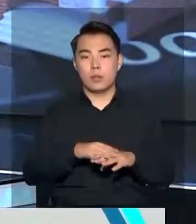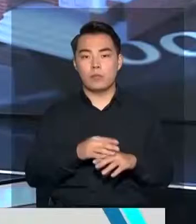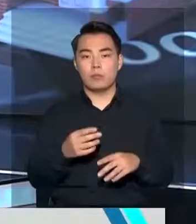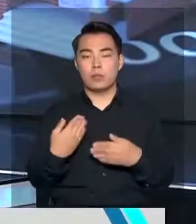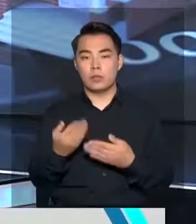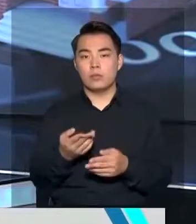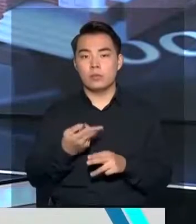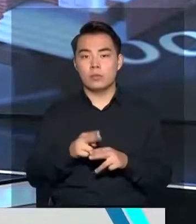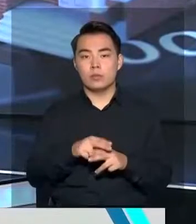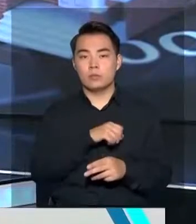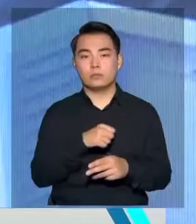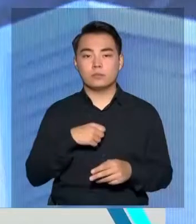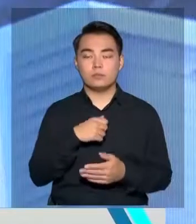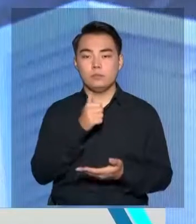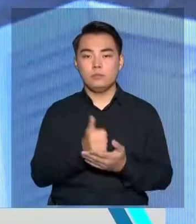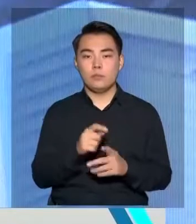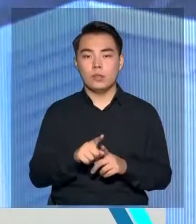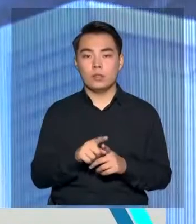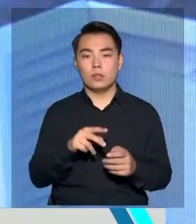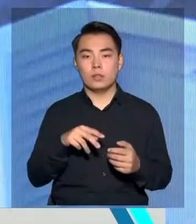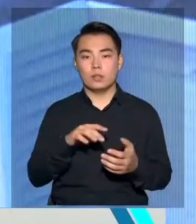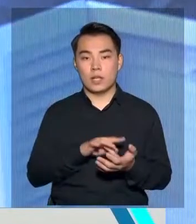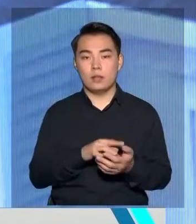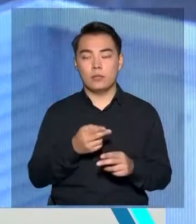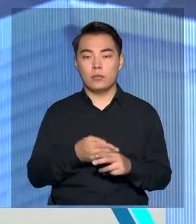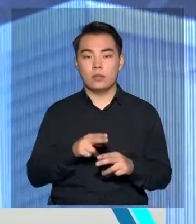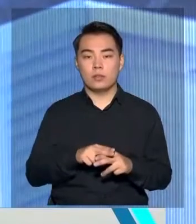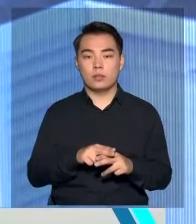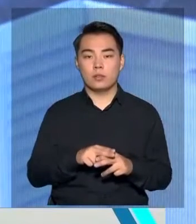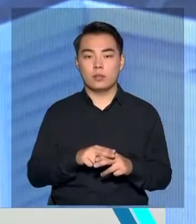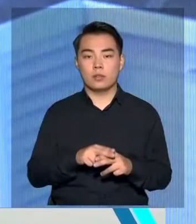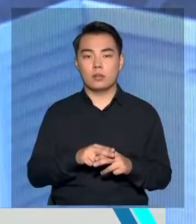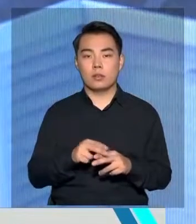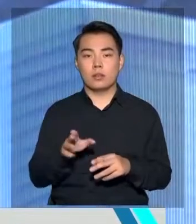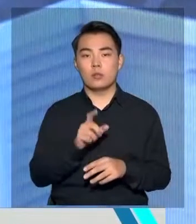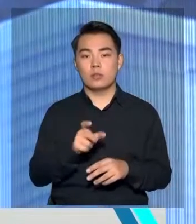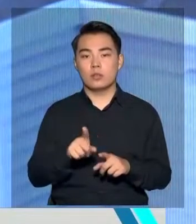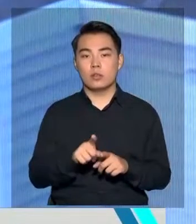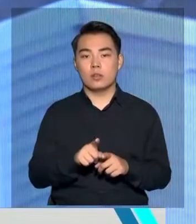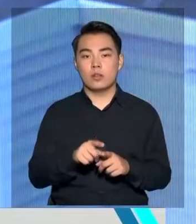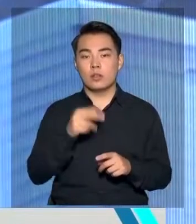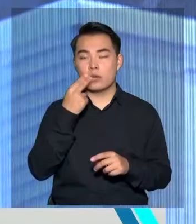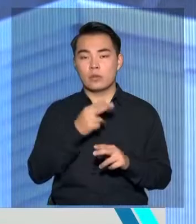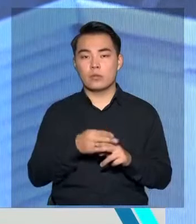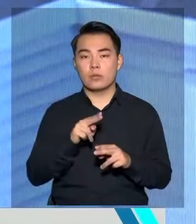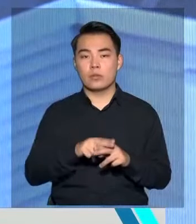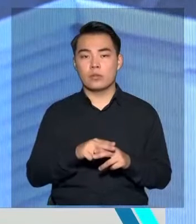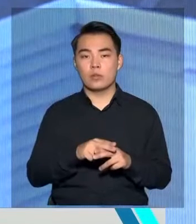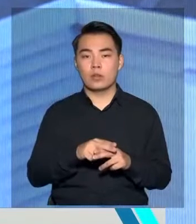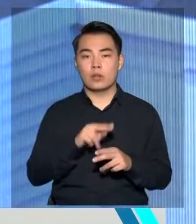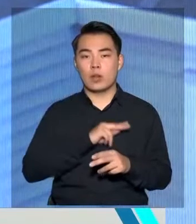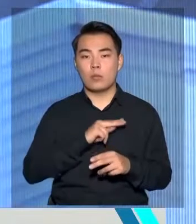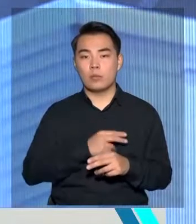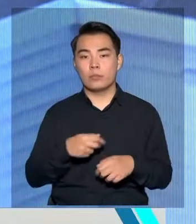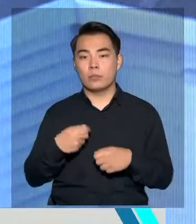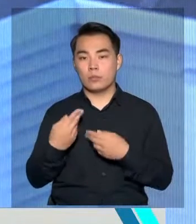мақсат біріздендіру, яғни бір жерден бір терезе қағидаты арқылы халыққа сапалы көмек көрсету, қызмет көрсету.